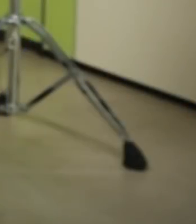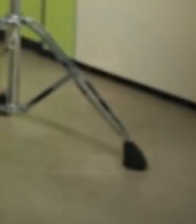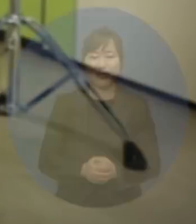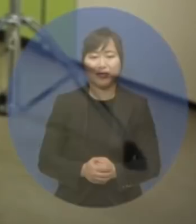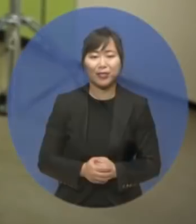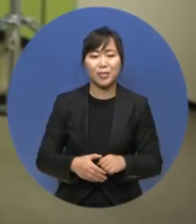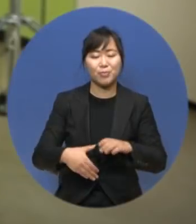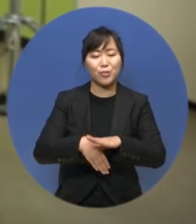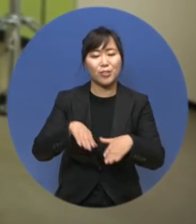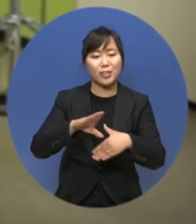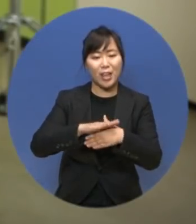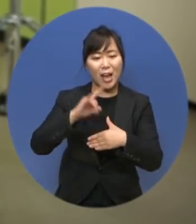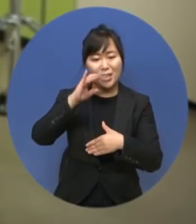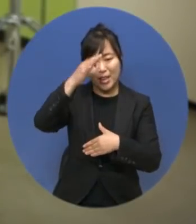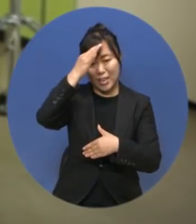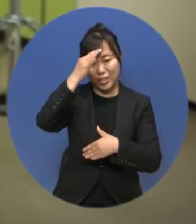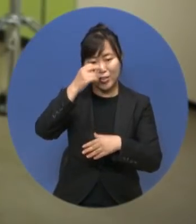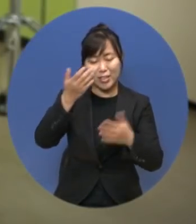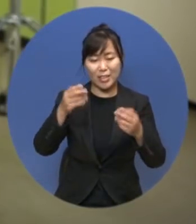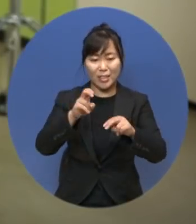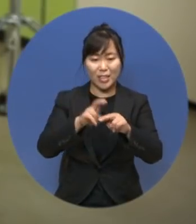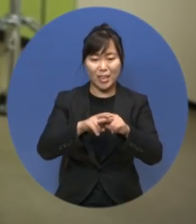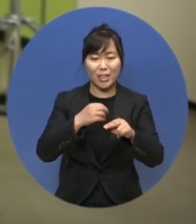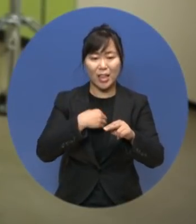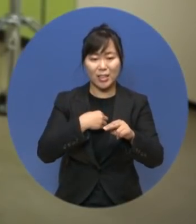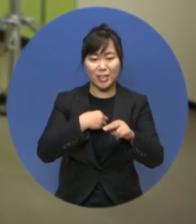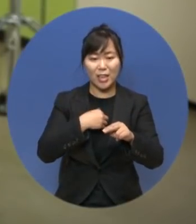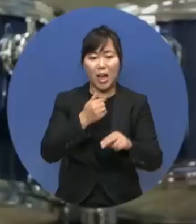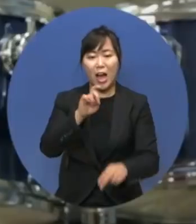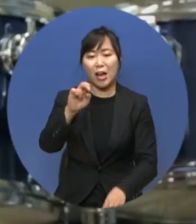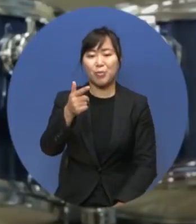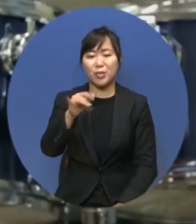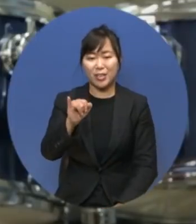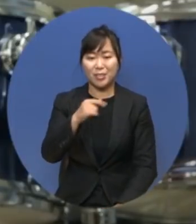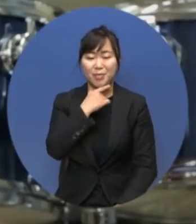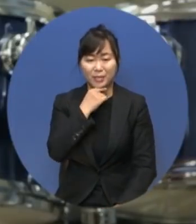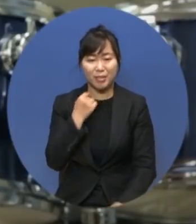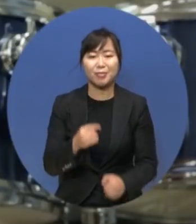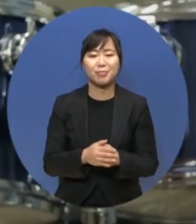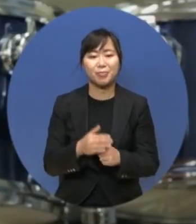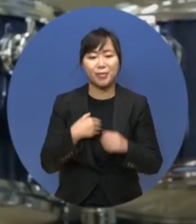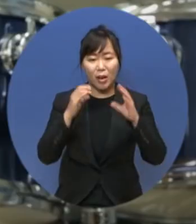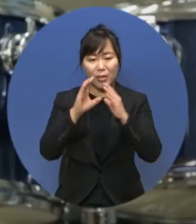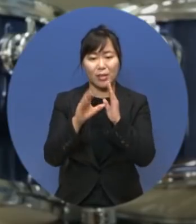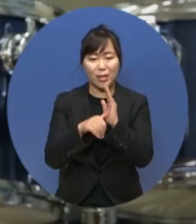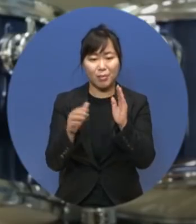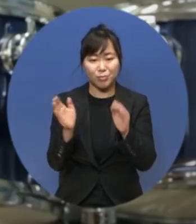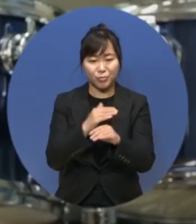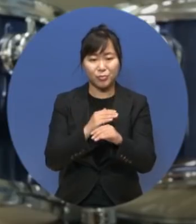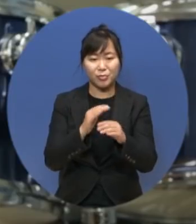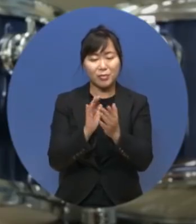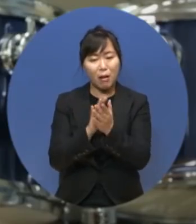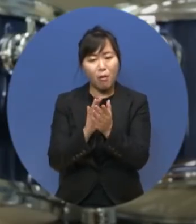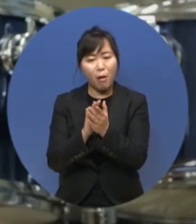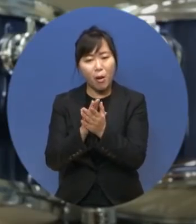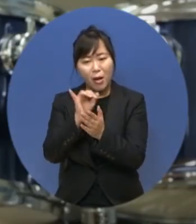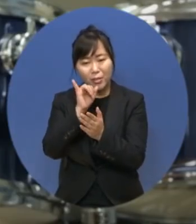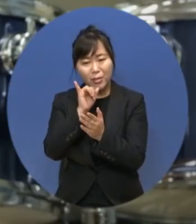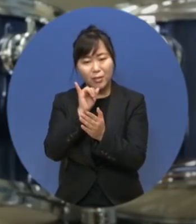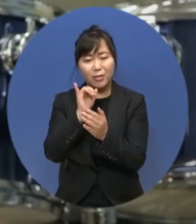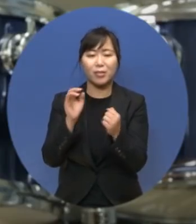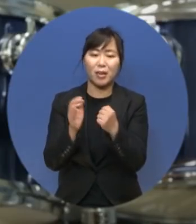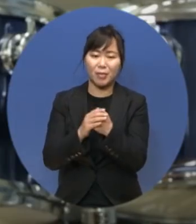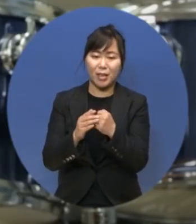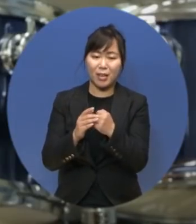문화예술 일자리 나는 하모니를 바란다. 네. 어릴 적부터 리듬감이 있는 아이여서 작은 아이랑